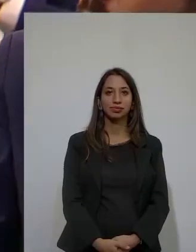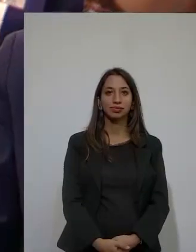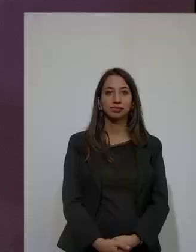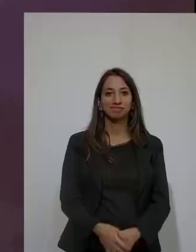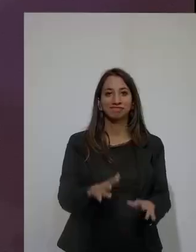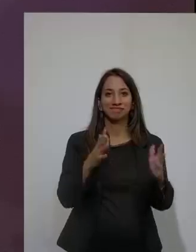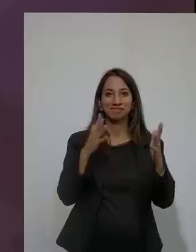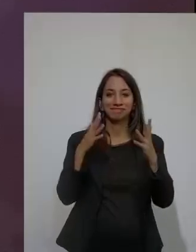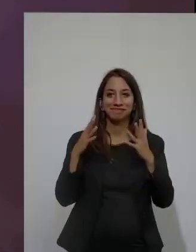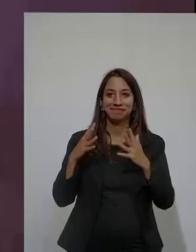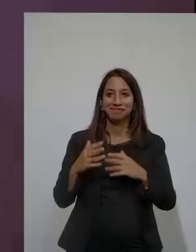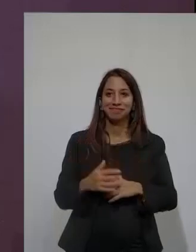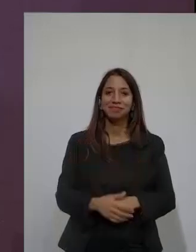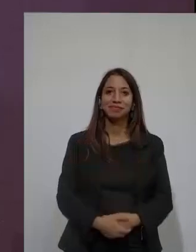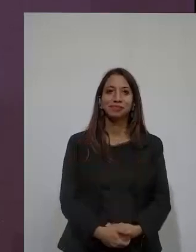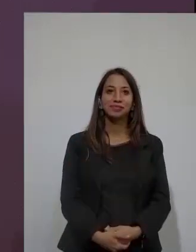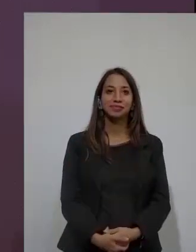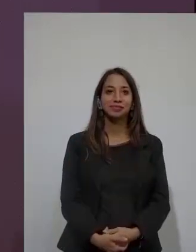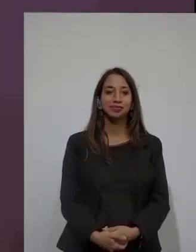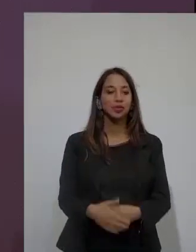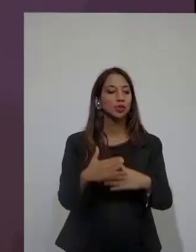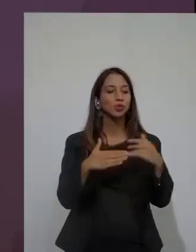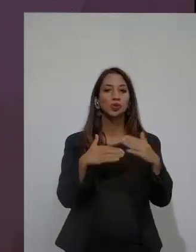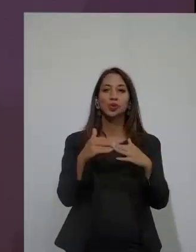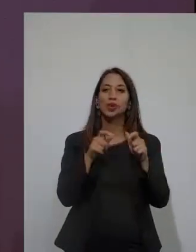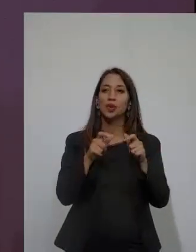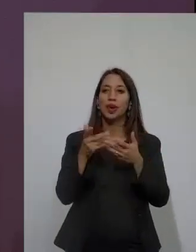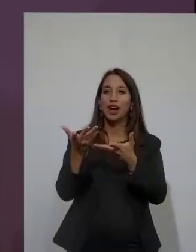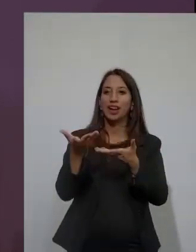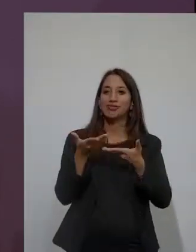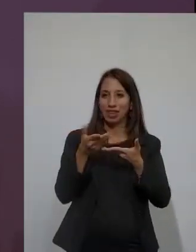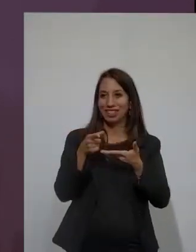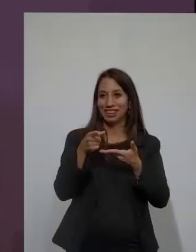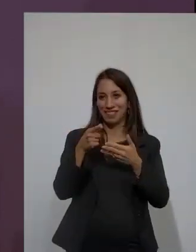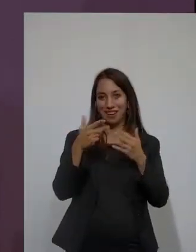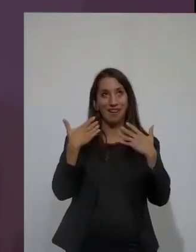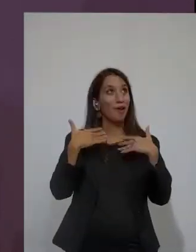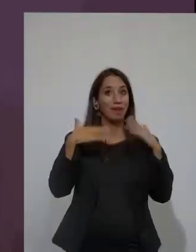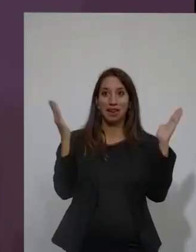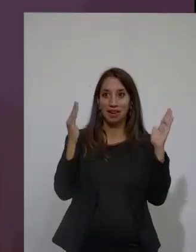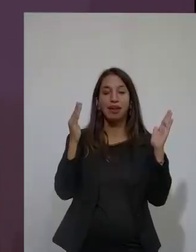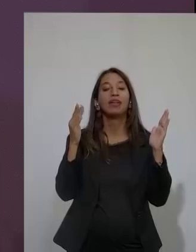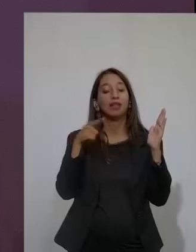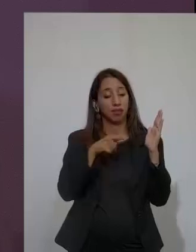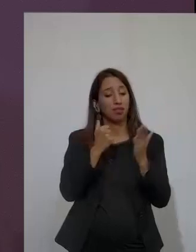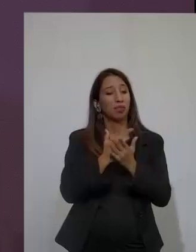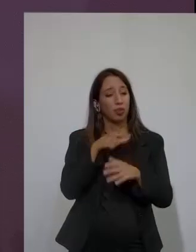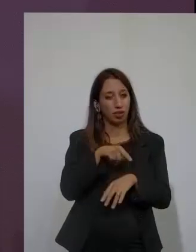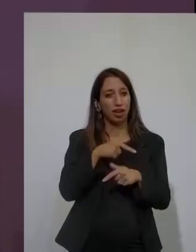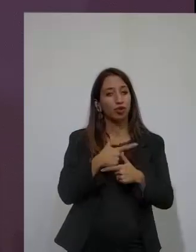le strutture ricettive all'aria aperta rappresentano una parte significativa dell'offerta turistica